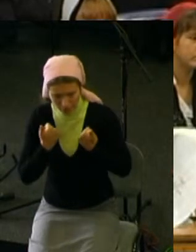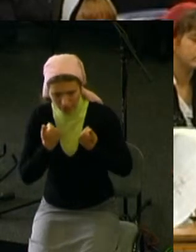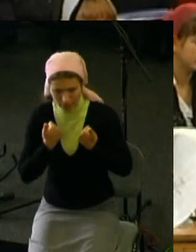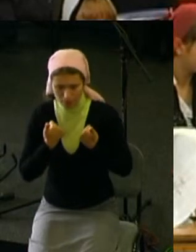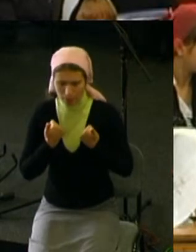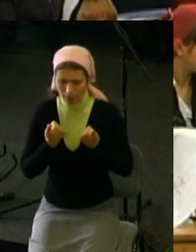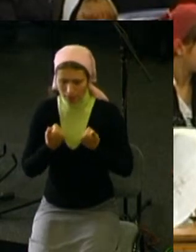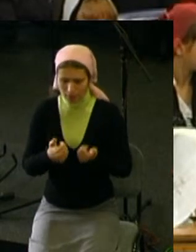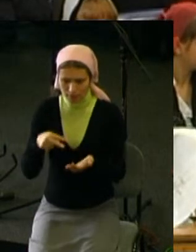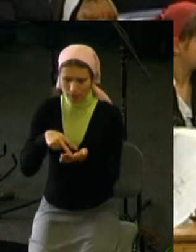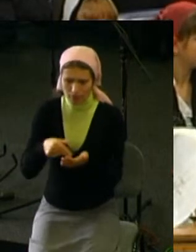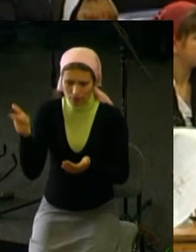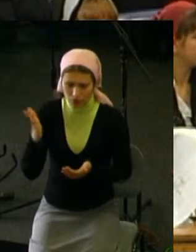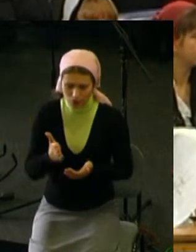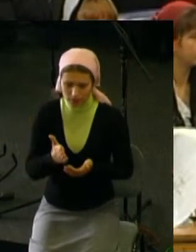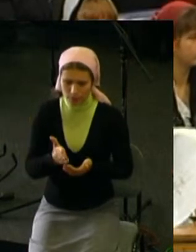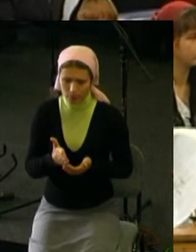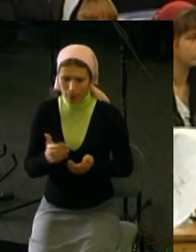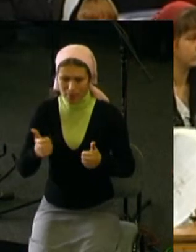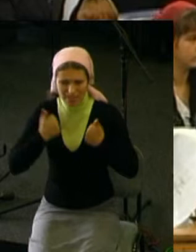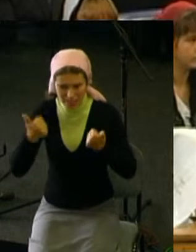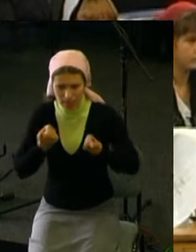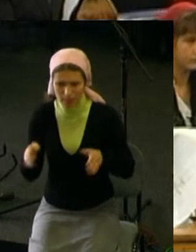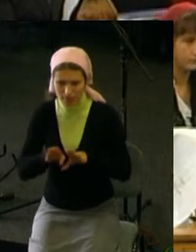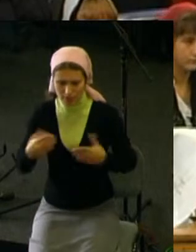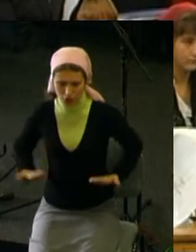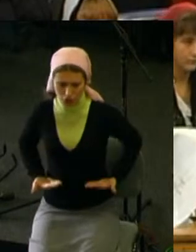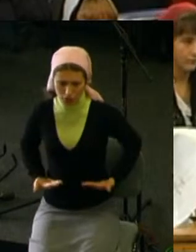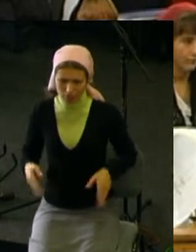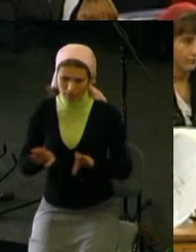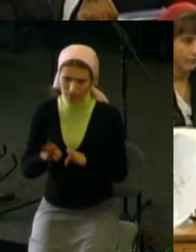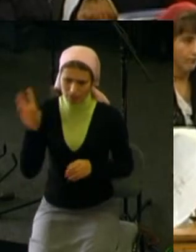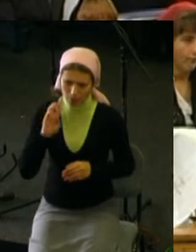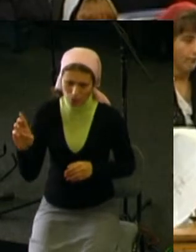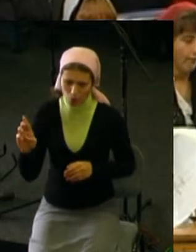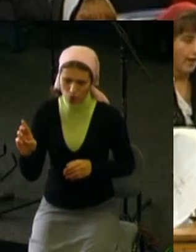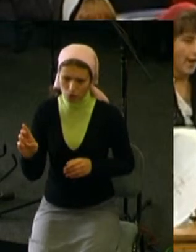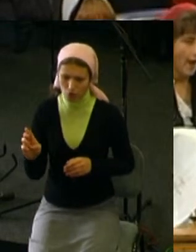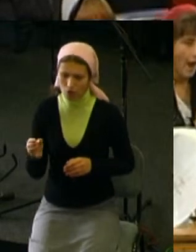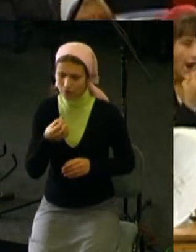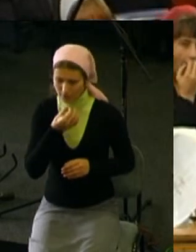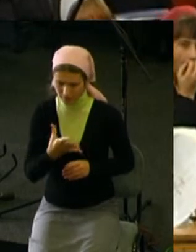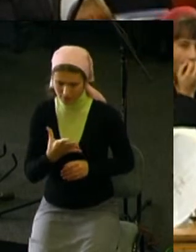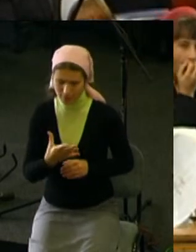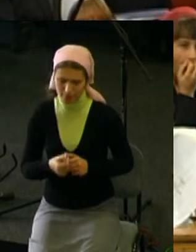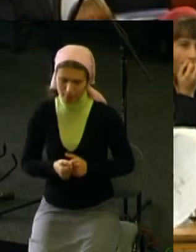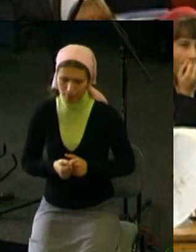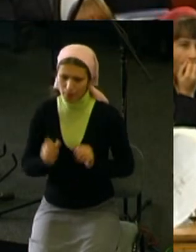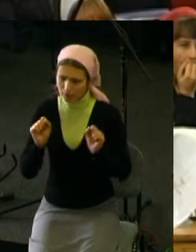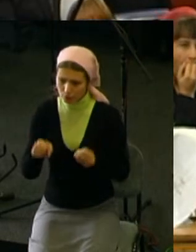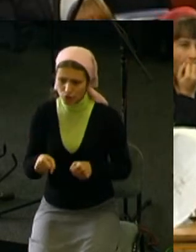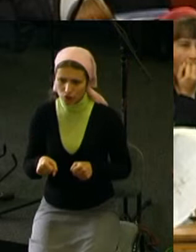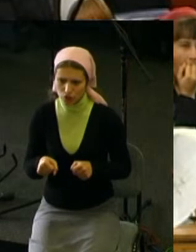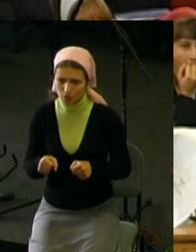представити перед Господом ми Стараємося так жити так як богу до вподоби